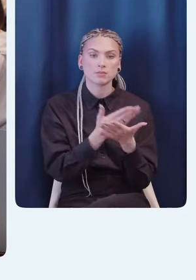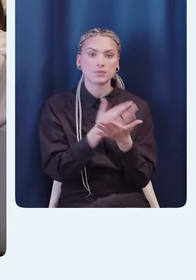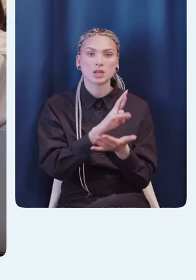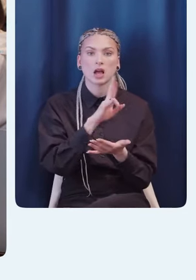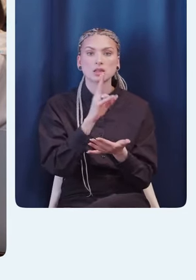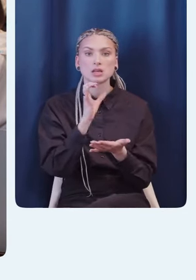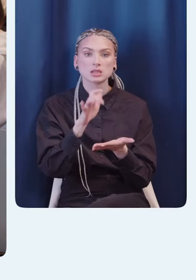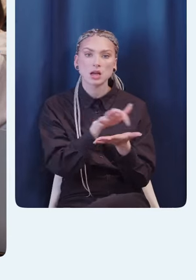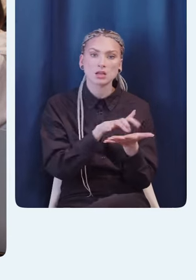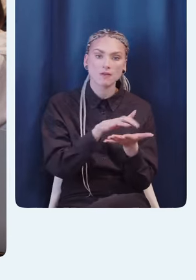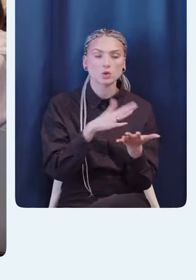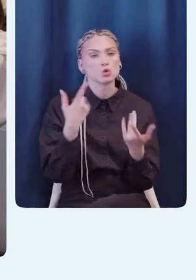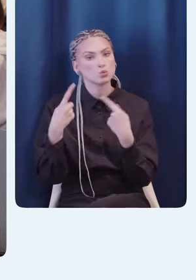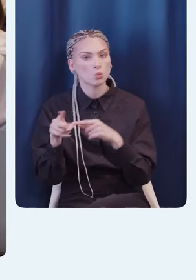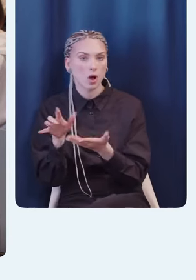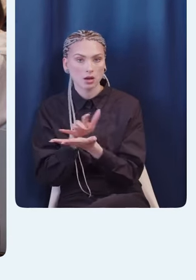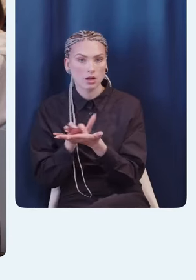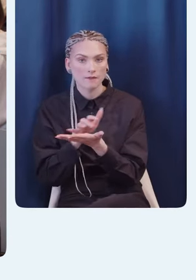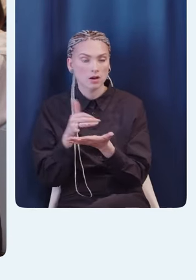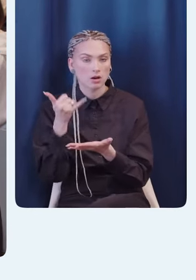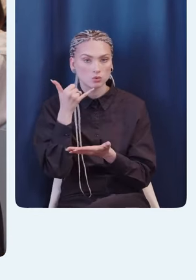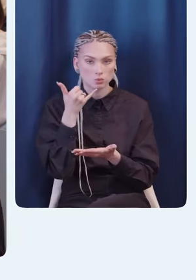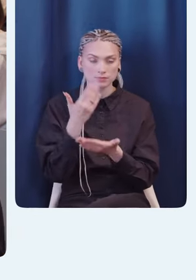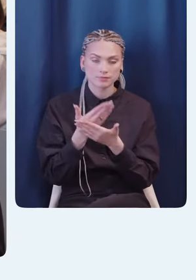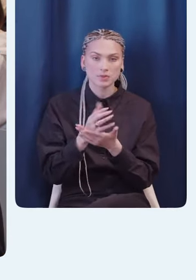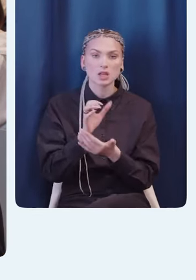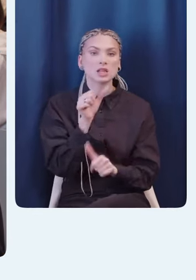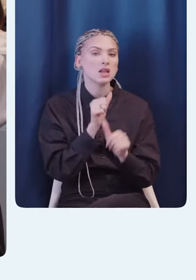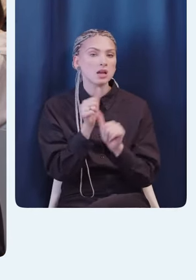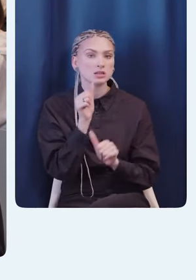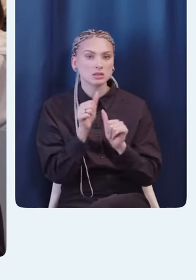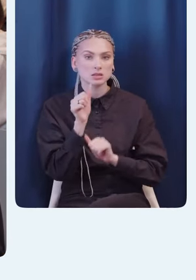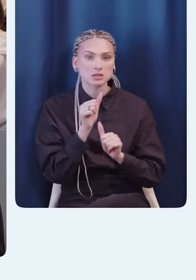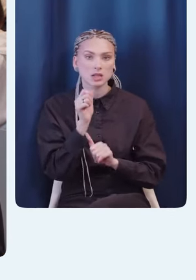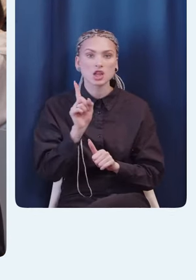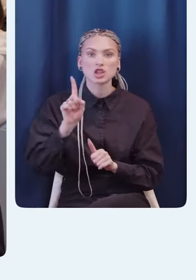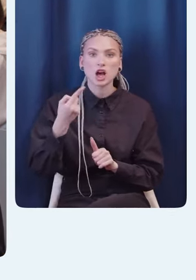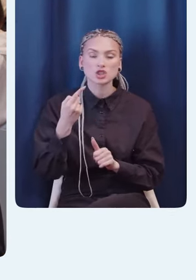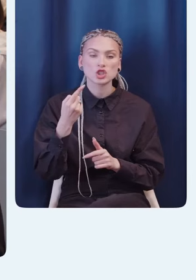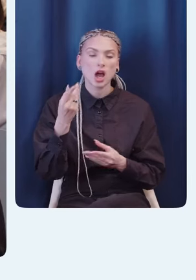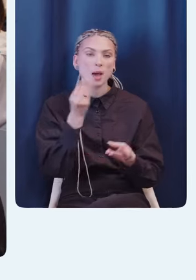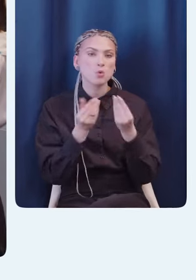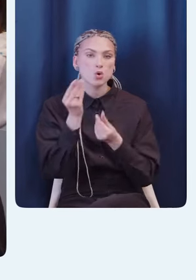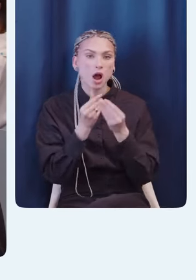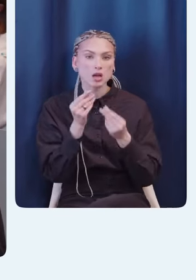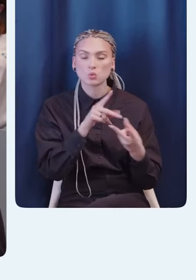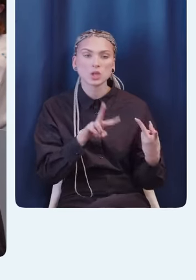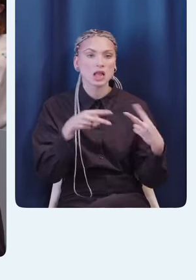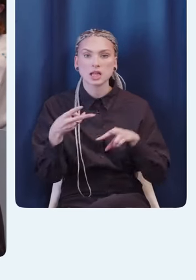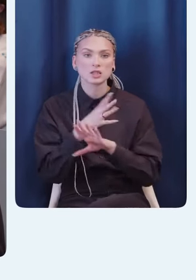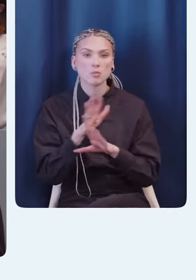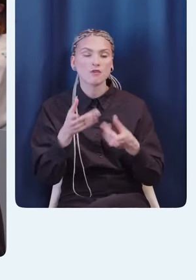Яндекс клавиатура и другая. Поэтому тестирование даже на эмуляторе или еще где-то, оно не заменяет